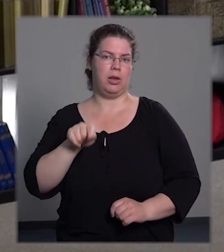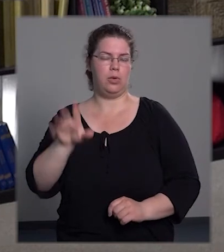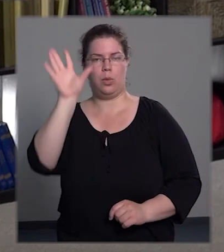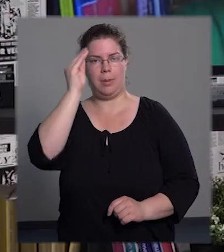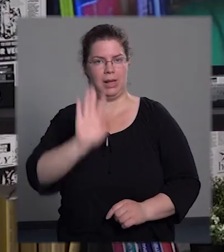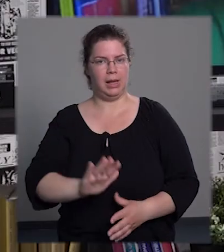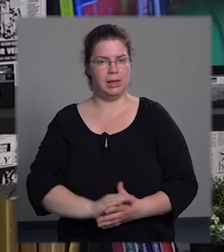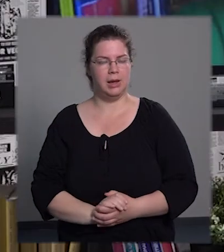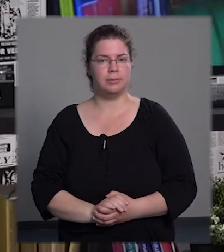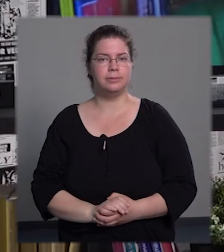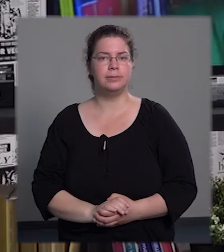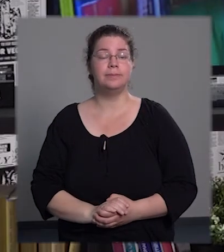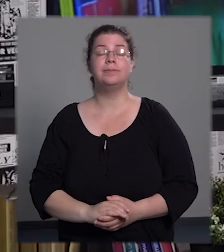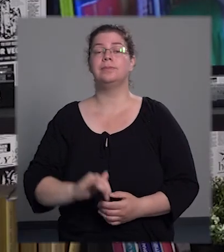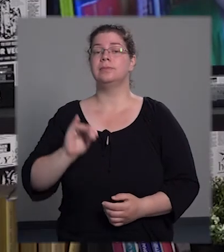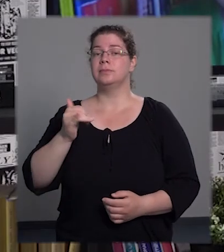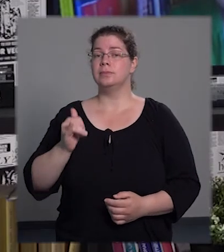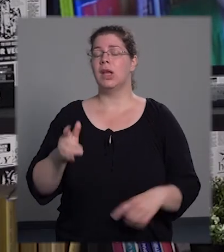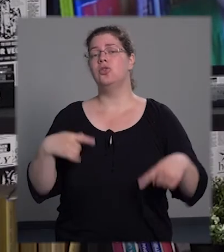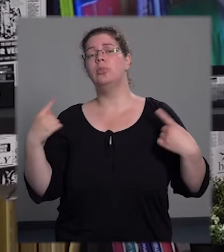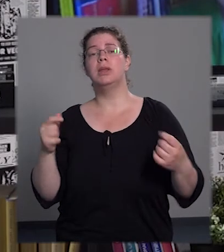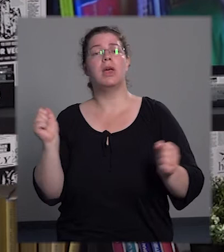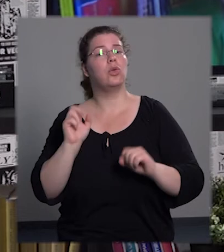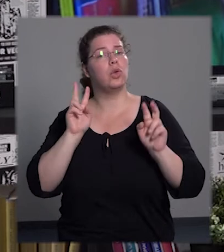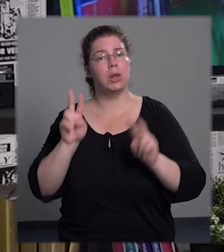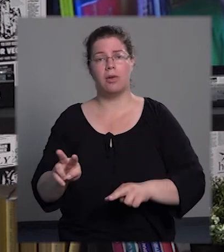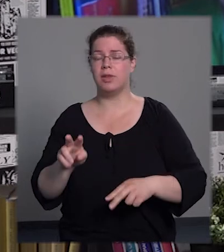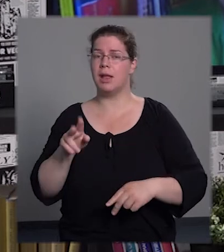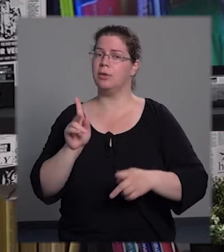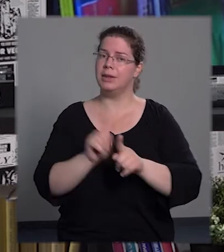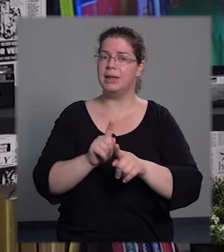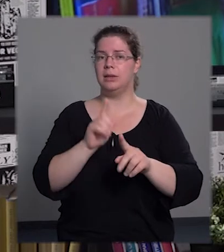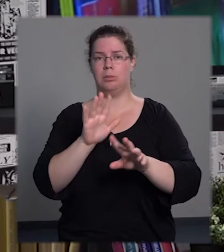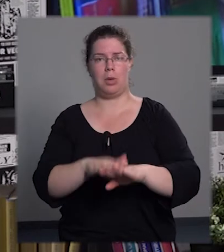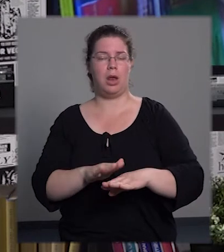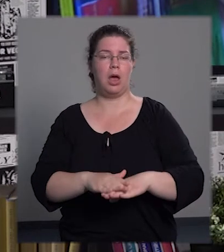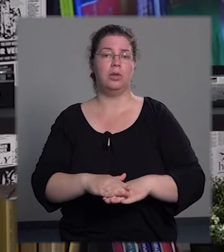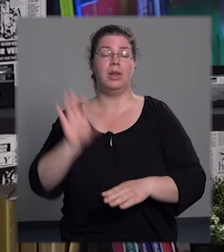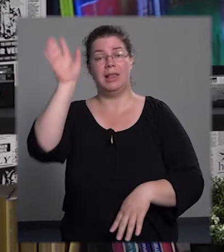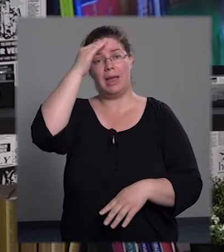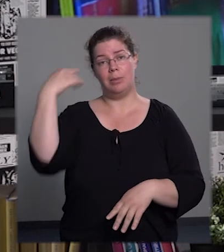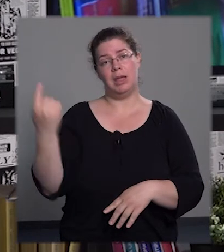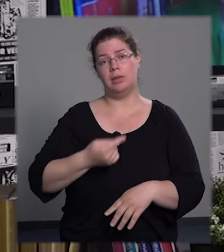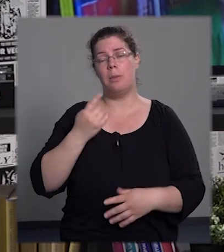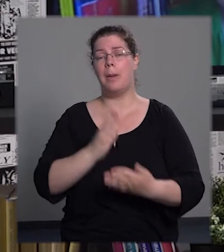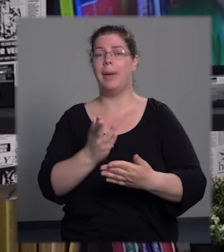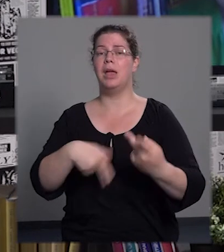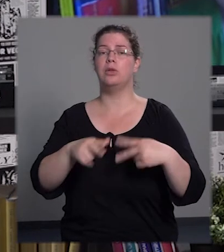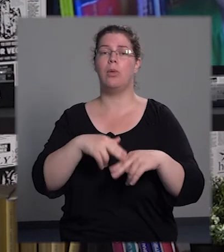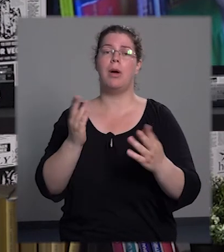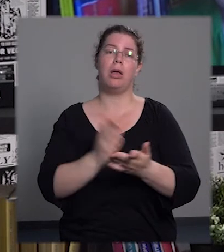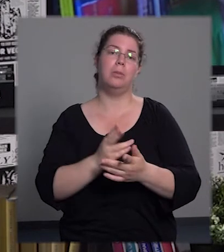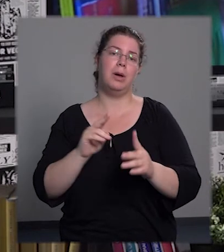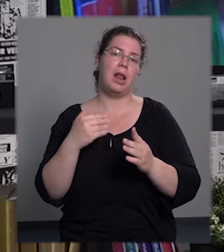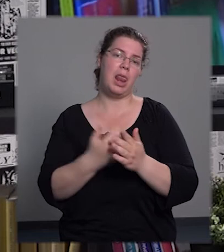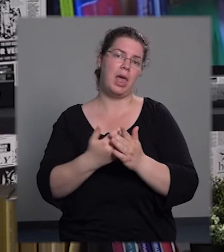emlékének. Igen, és mi nagyon-nagyon odafigyelünk rá, hogy ez így is maradjon, tehát az emlékszoba már több alkalommal föl is lett